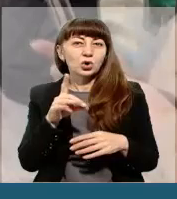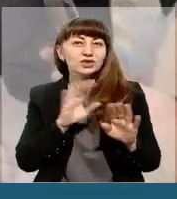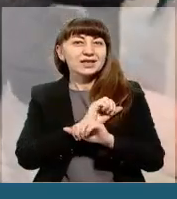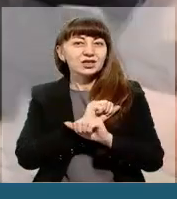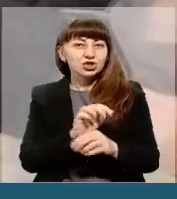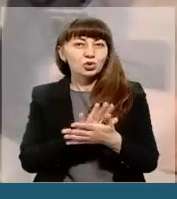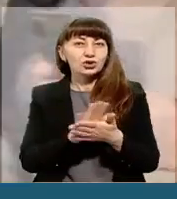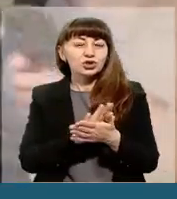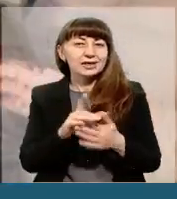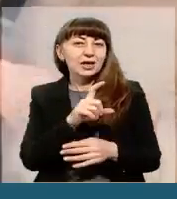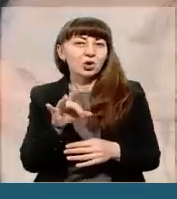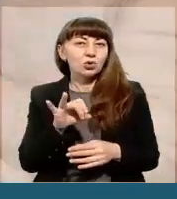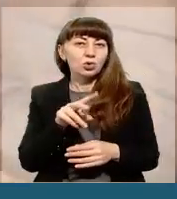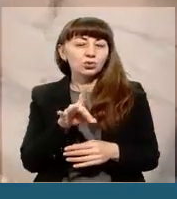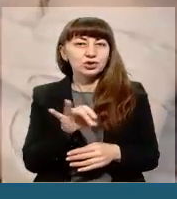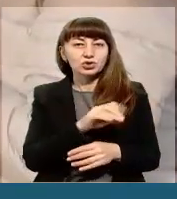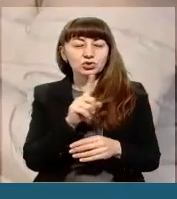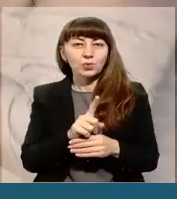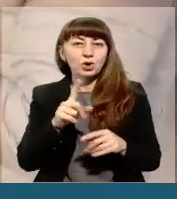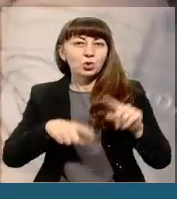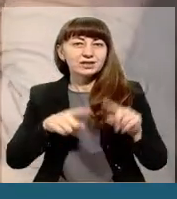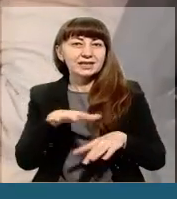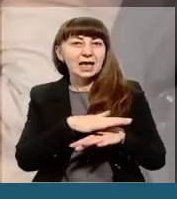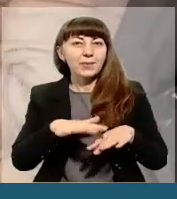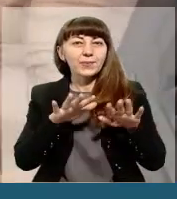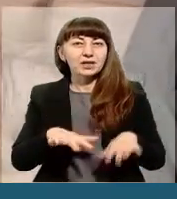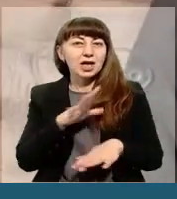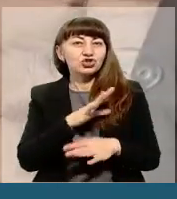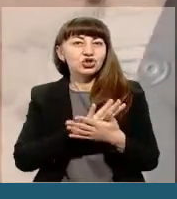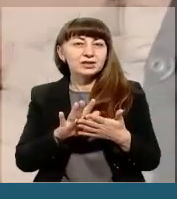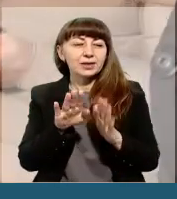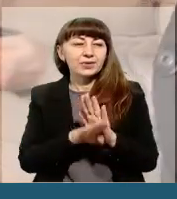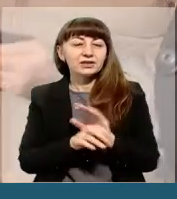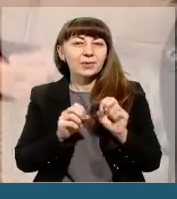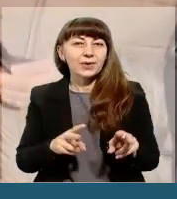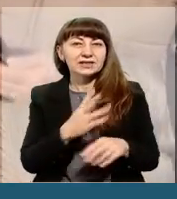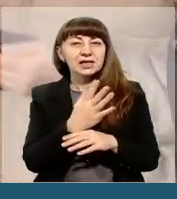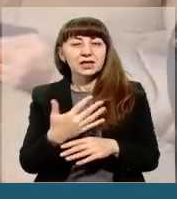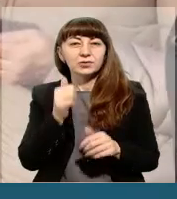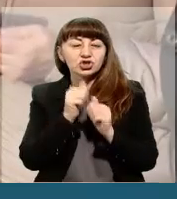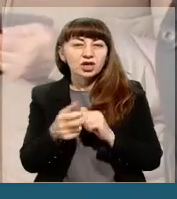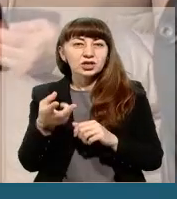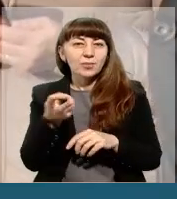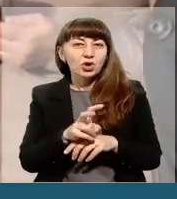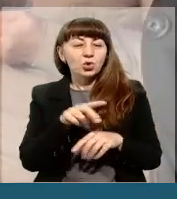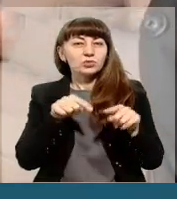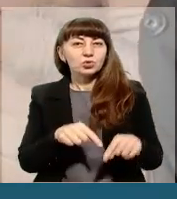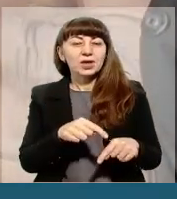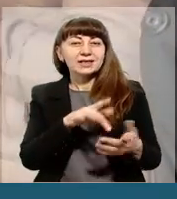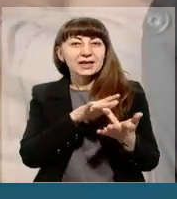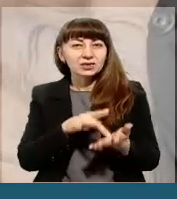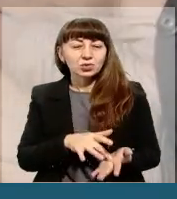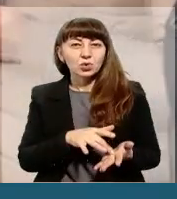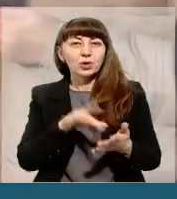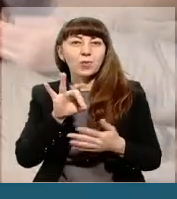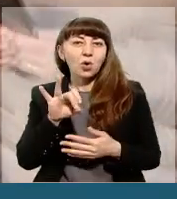того, чтобы наша родина была чистой, безопасной. Наш лес, это мы сюда часто ходим все с детьми на экскурсии,